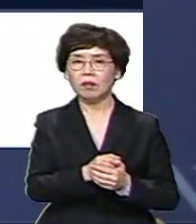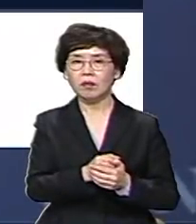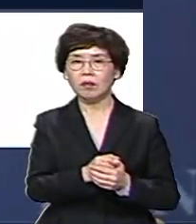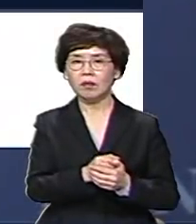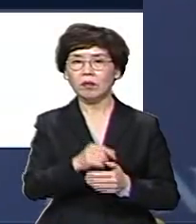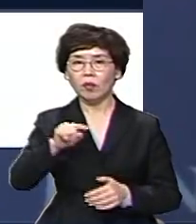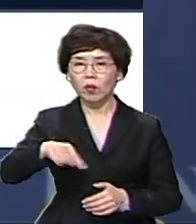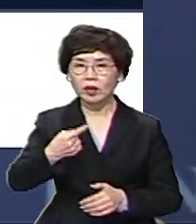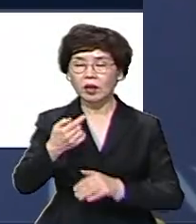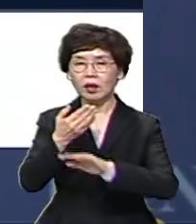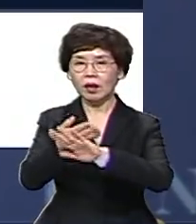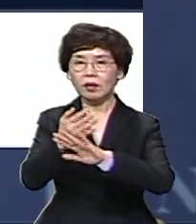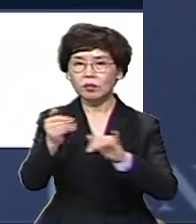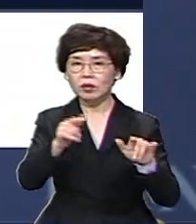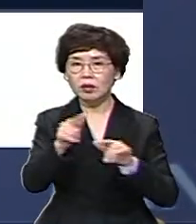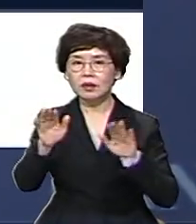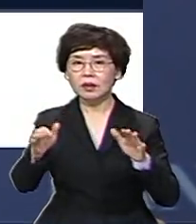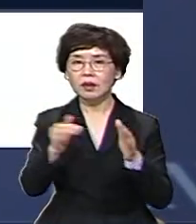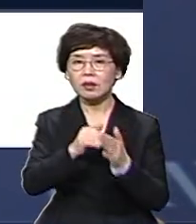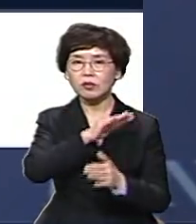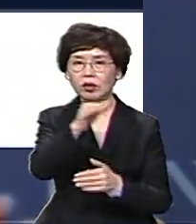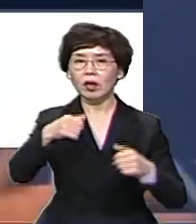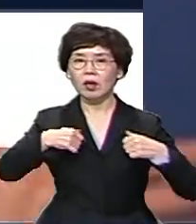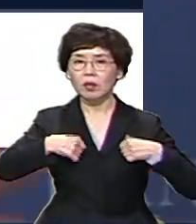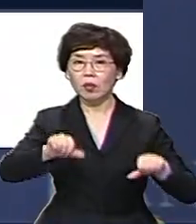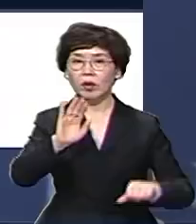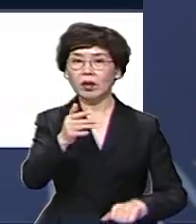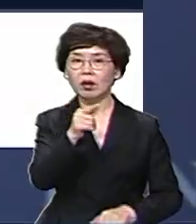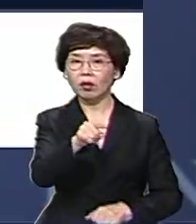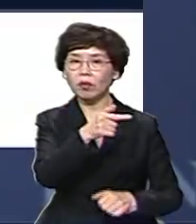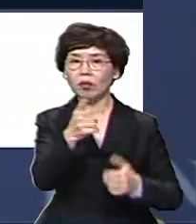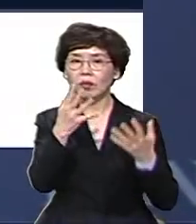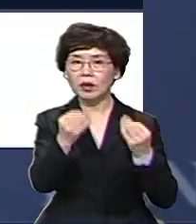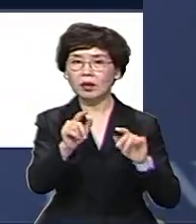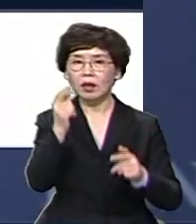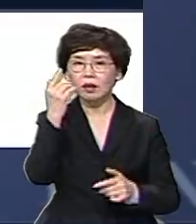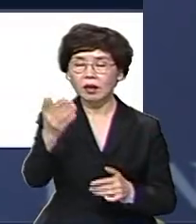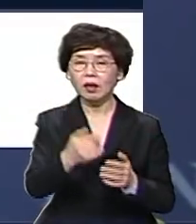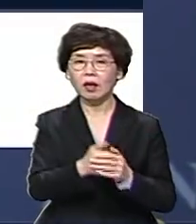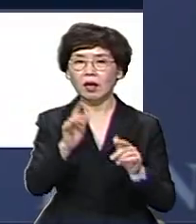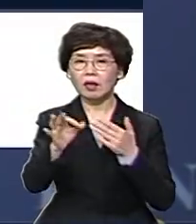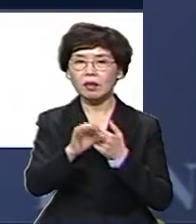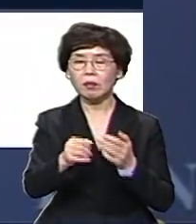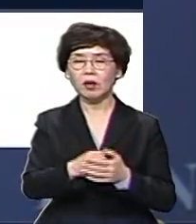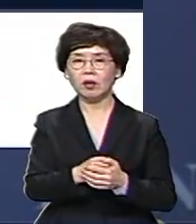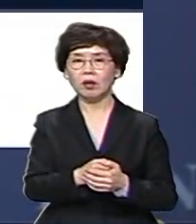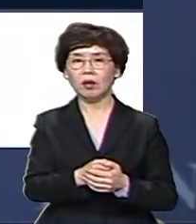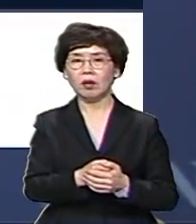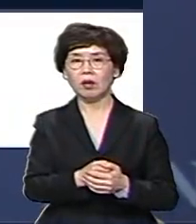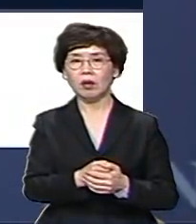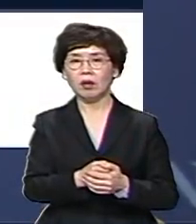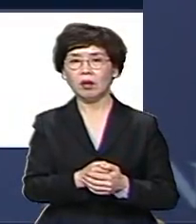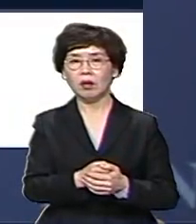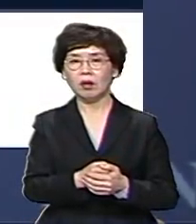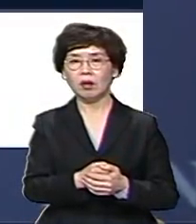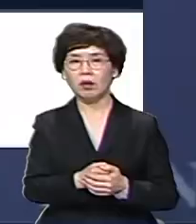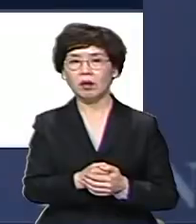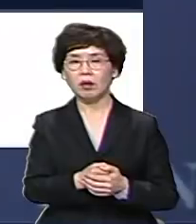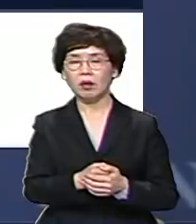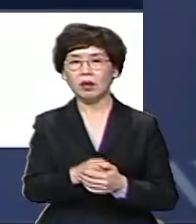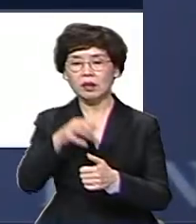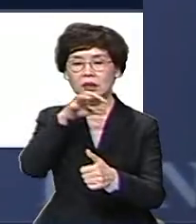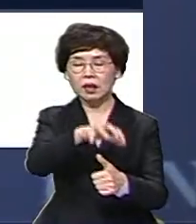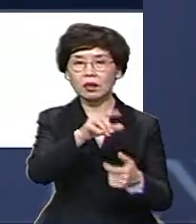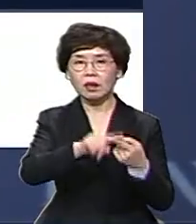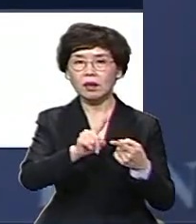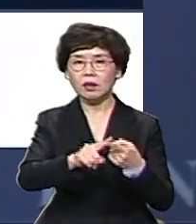먼 미래일 수도 있습니다. 저는 그런 면에서 오늘 그 얘기는 하지 않았지만 여러분이나 다른 분들께서 우리가